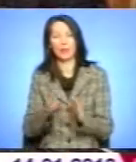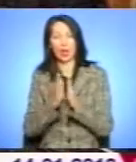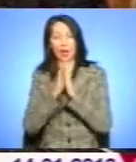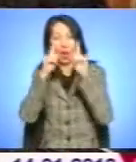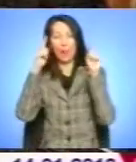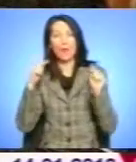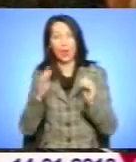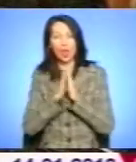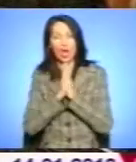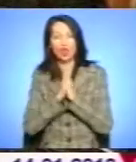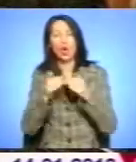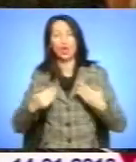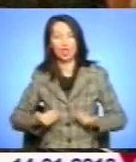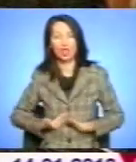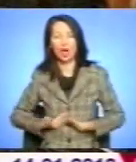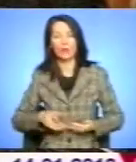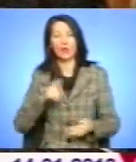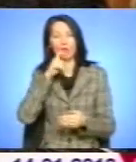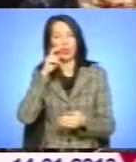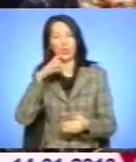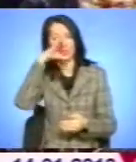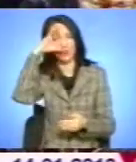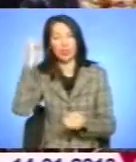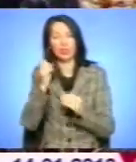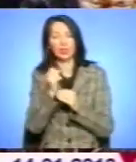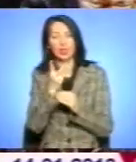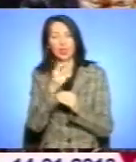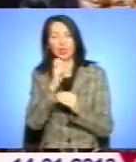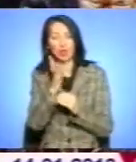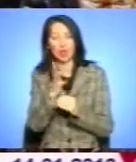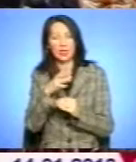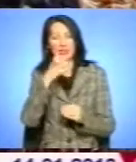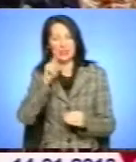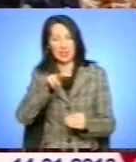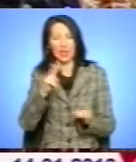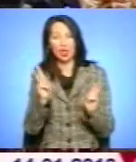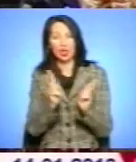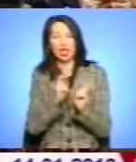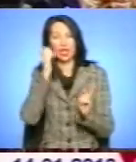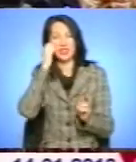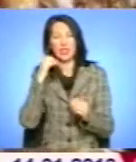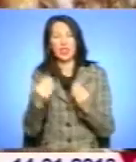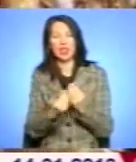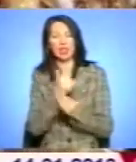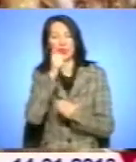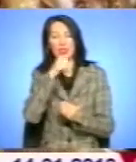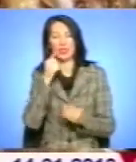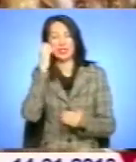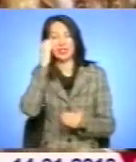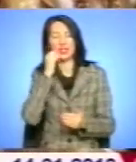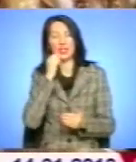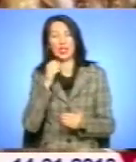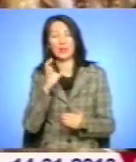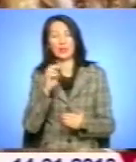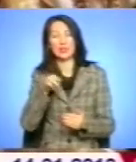життя. В Україні в ніч з 13 на 14 січня зустрічають Старий Новий рік за старим стилем.